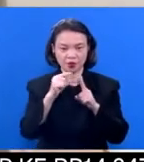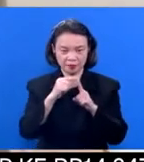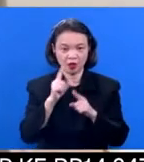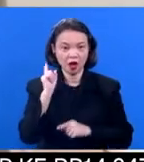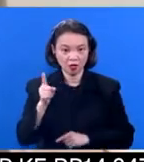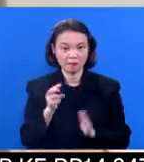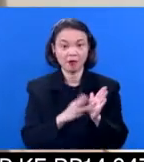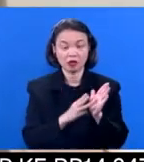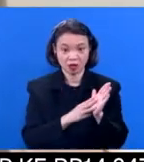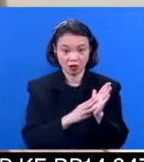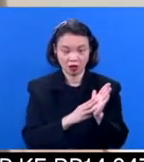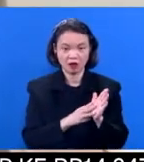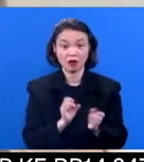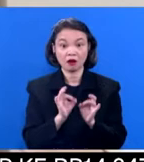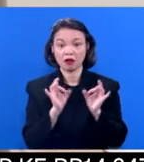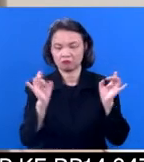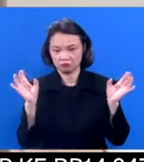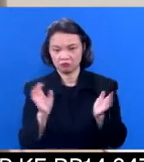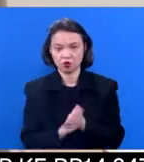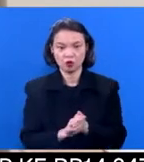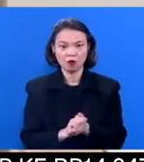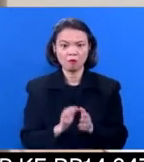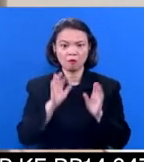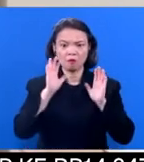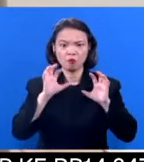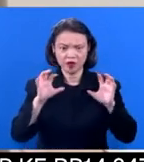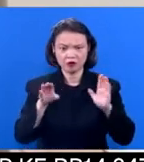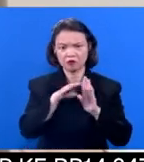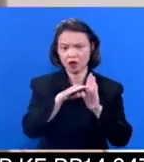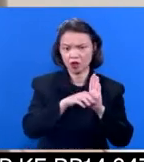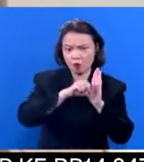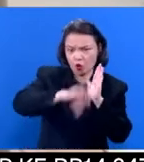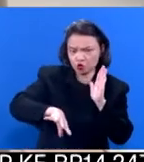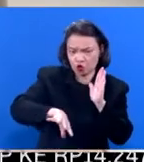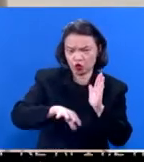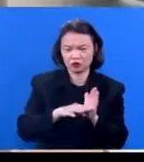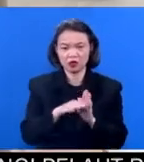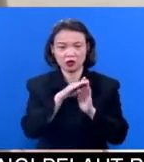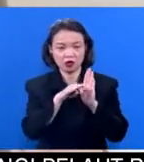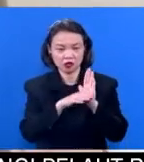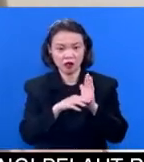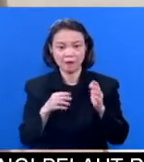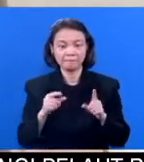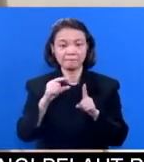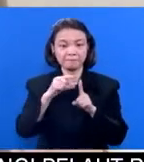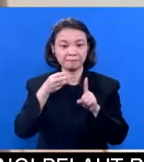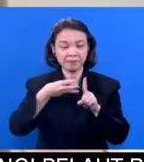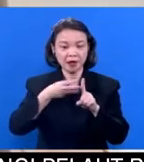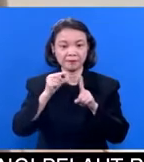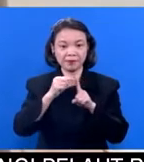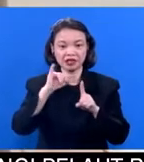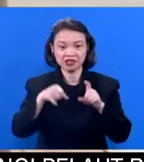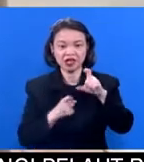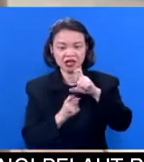Berkali-kali kebocoran data pribadi masyarakat terjadi, seperti kebocoran data pengguna BPJS yang